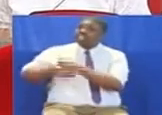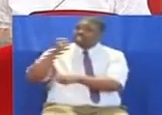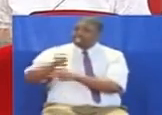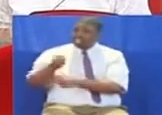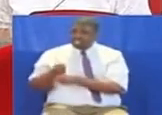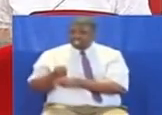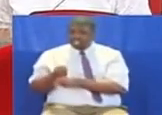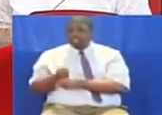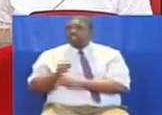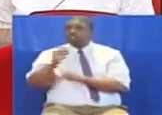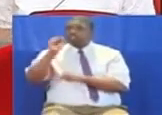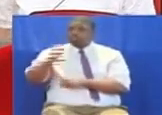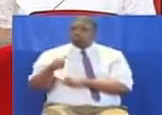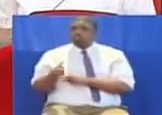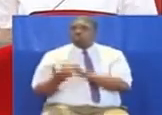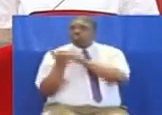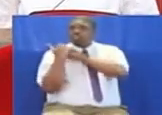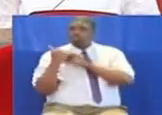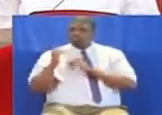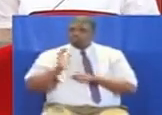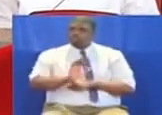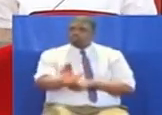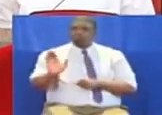sababu ndio wajibu wenu kujenga ili taifa.